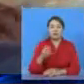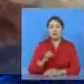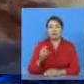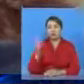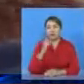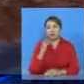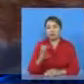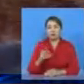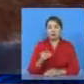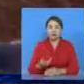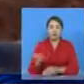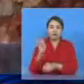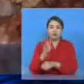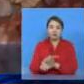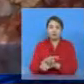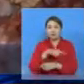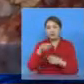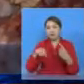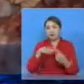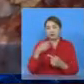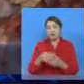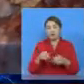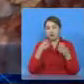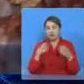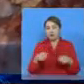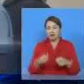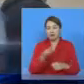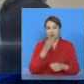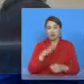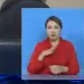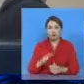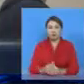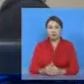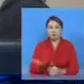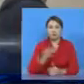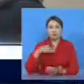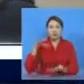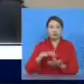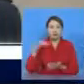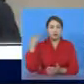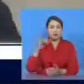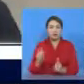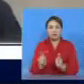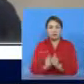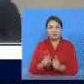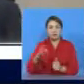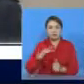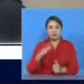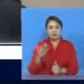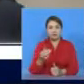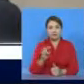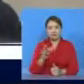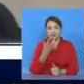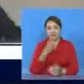Қобда және Ырғыз аудандарынан келген кәсіпкерлер азық-түлік тауарларын ұсынды. Мен қоса біздің Ақиоқ аймағында орналасқан біздің